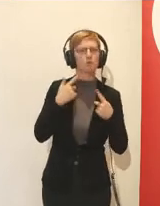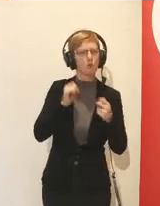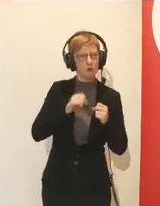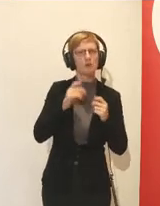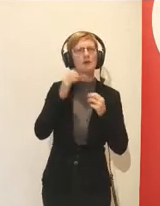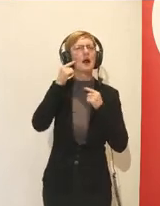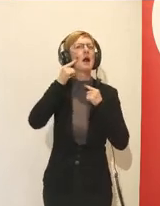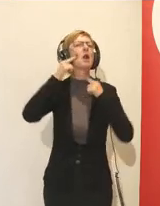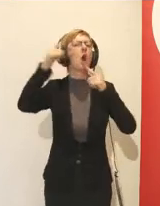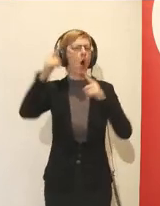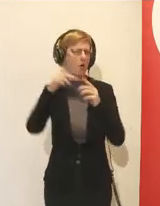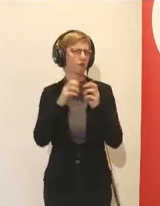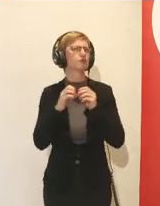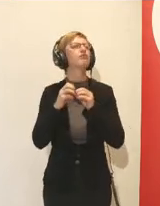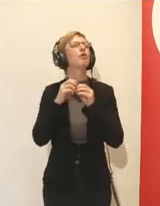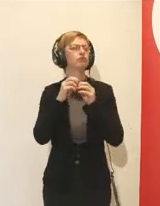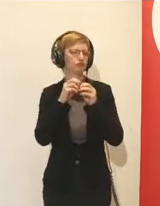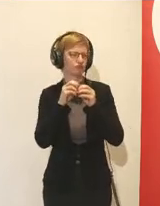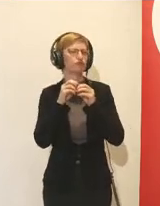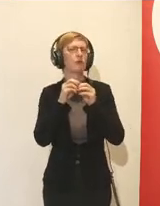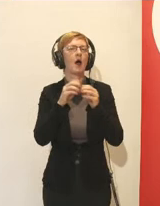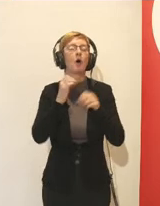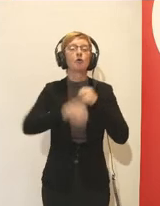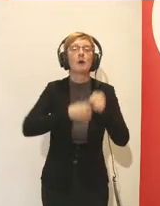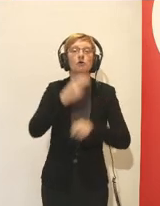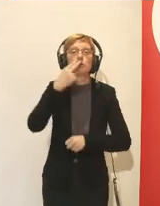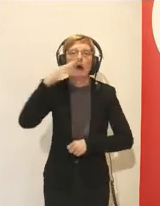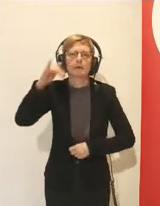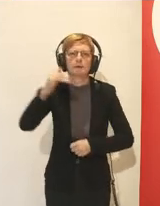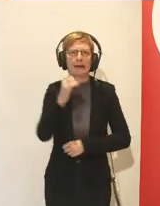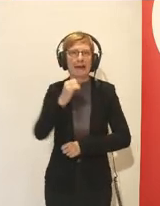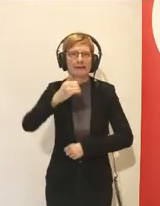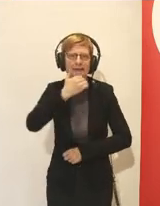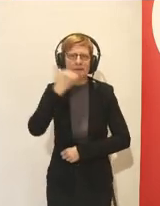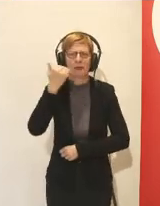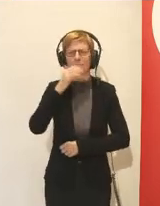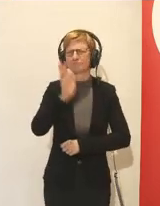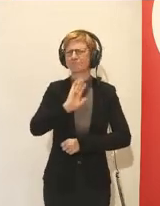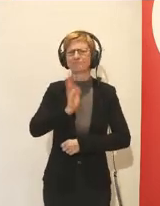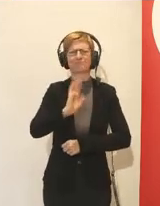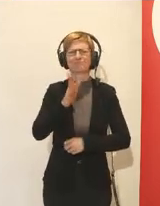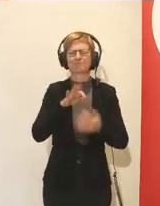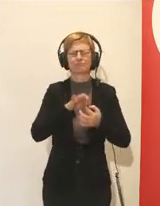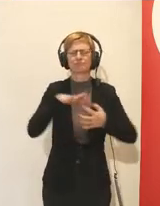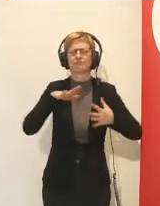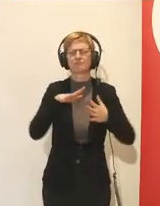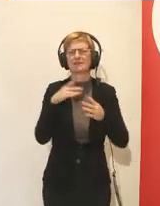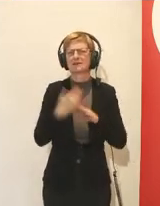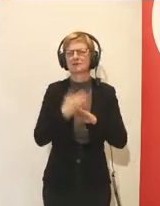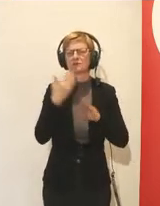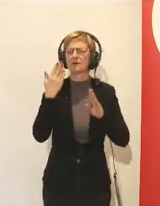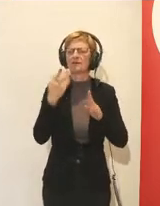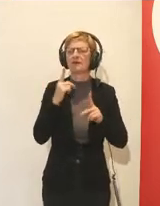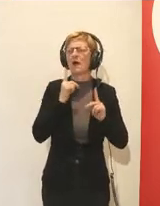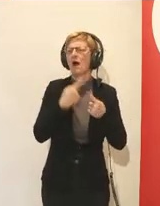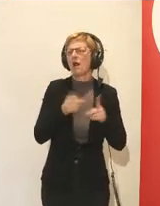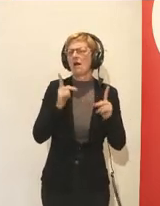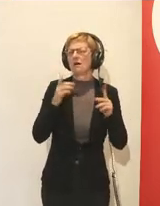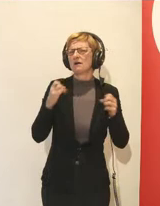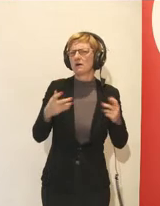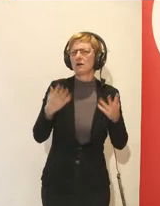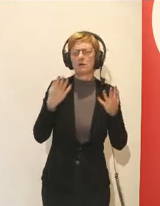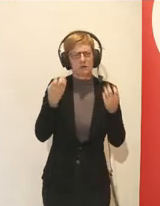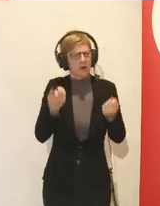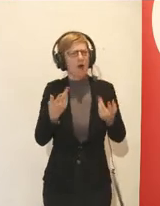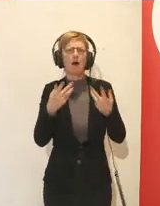nazi oder ist rechtsextrem so und also ich verstehe auch jeden der in diesen zeiten der unsicherheit einfach fragen hat und das gehört zu einer demokratie auch